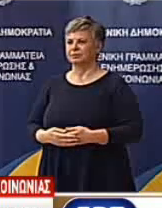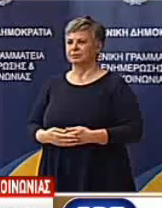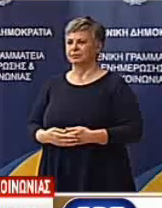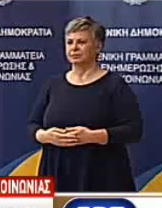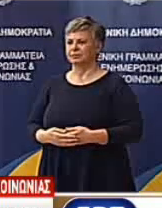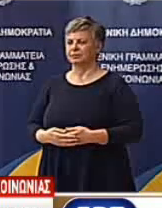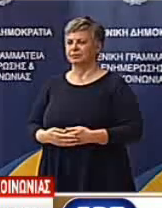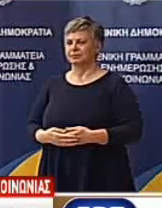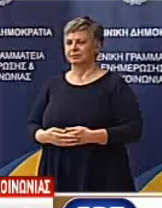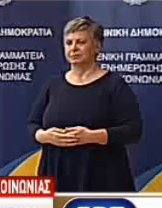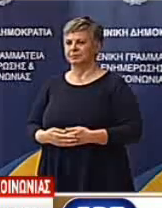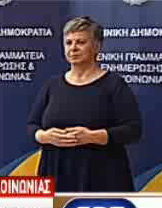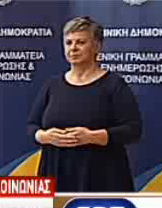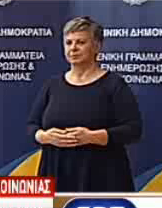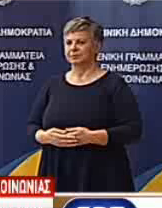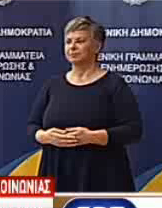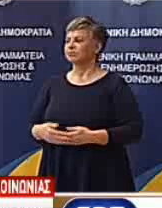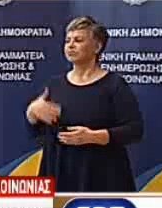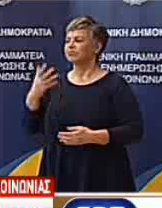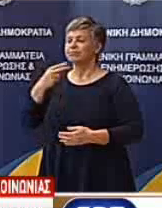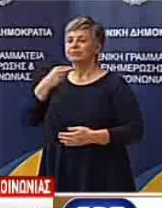Ο Νίκος, έχουμε ήχο.